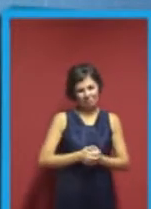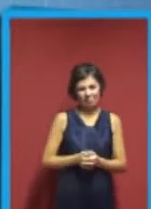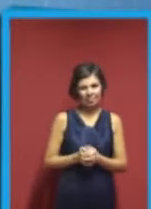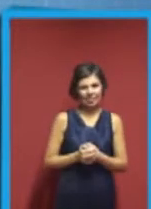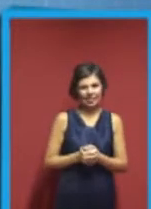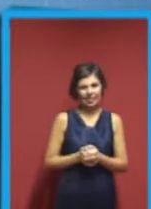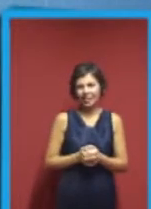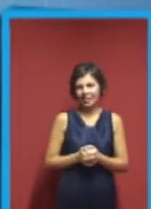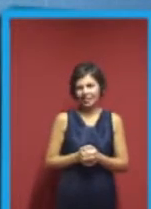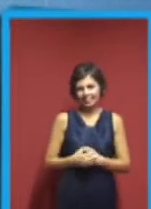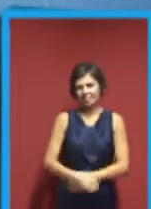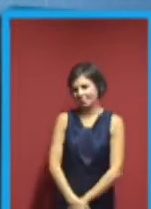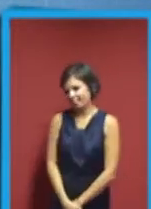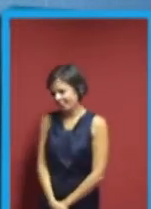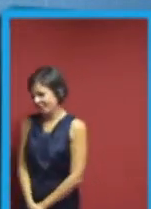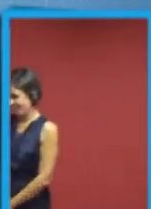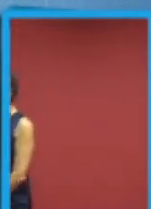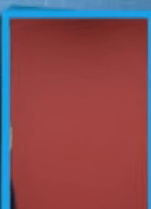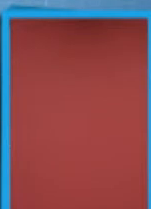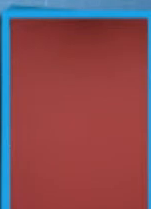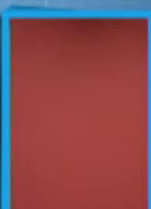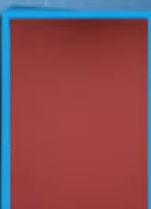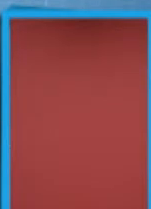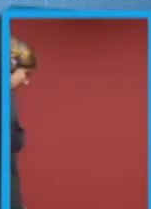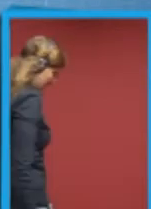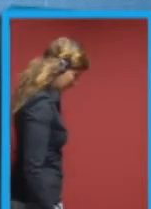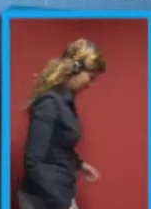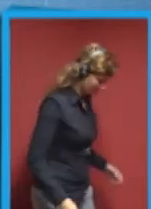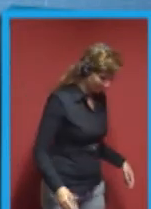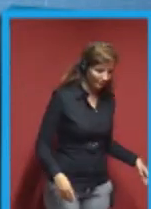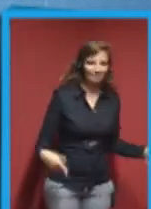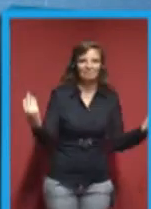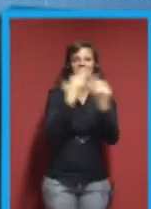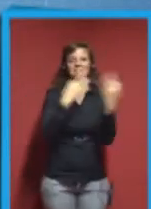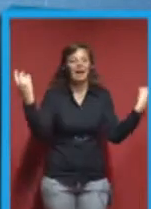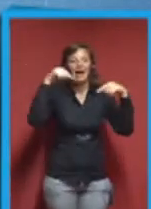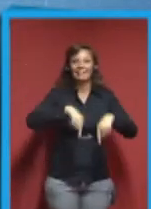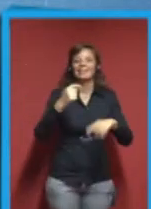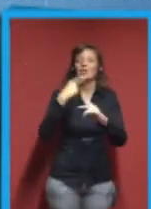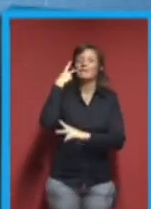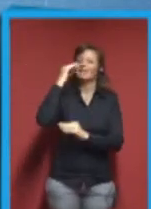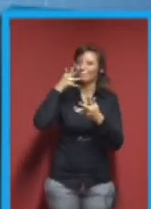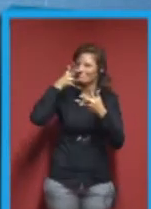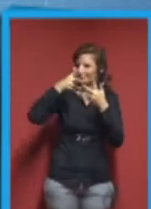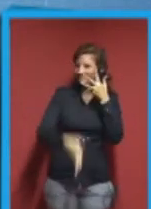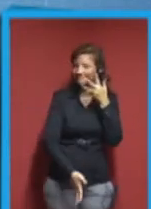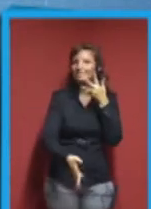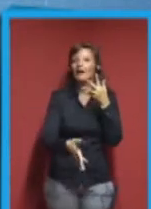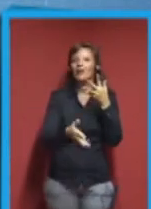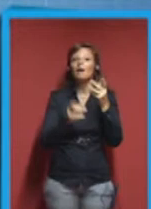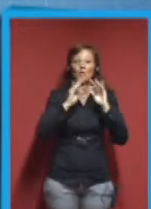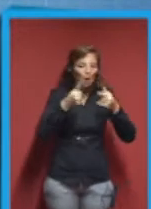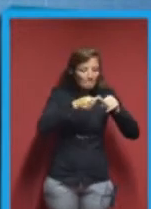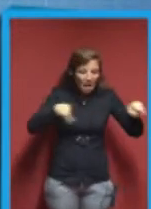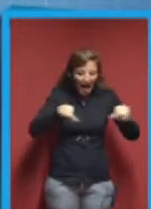Let's take a deep and bene, adesso andiamo a vedere in maniera più approfondita quali sono i pilastri del